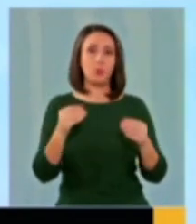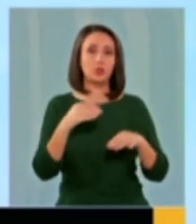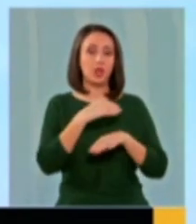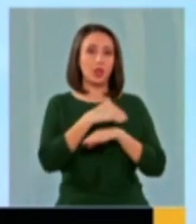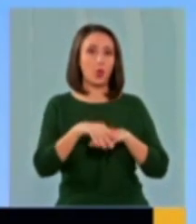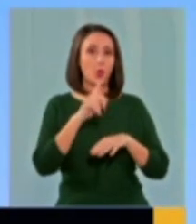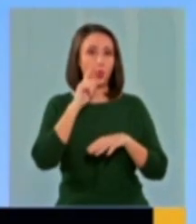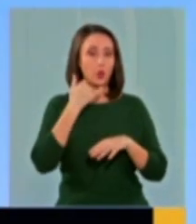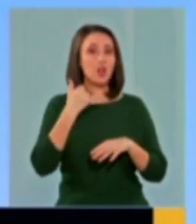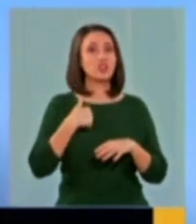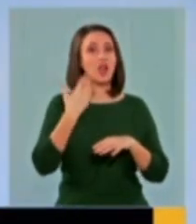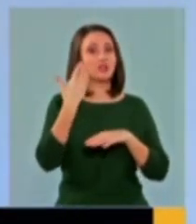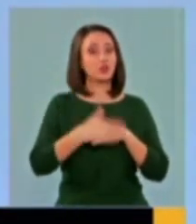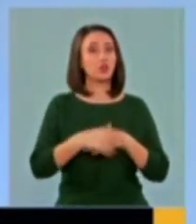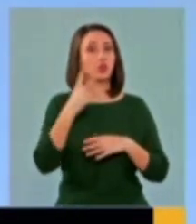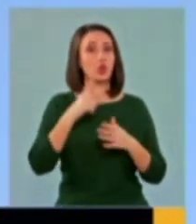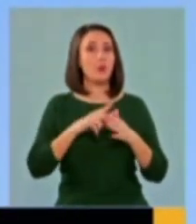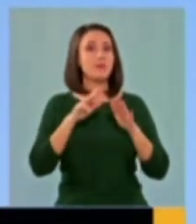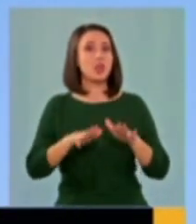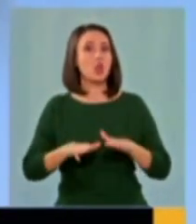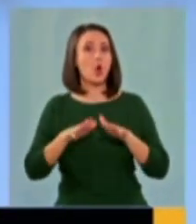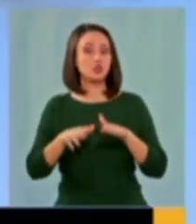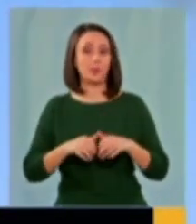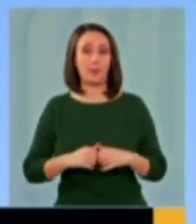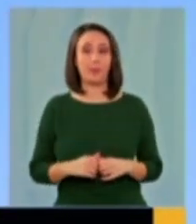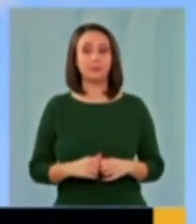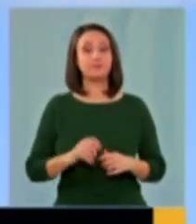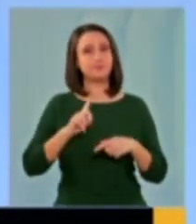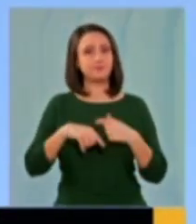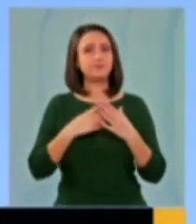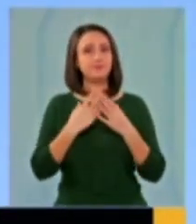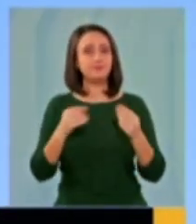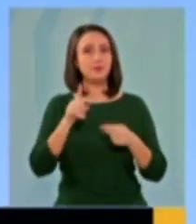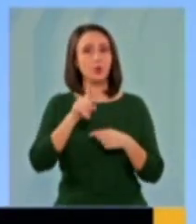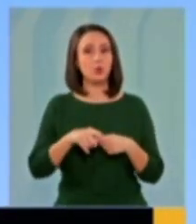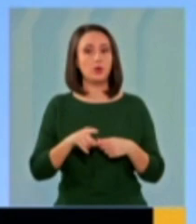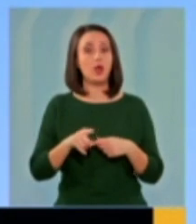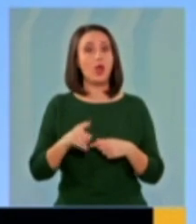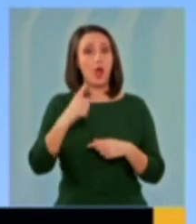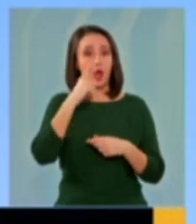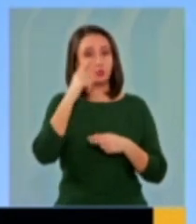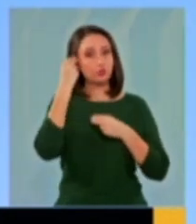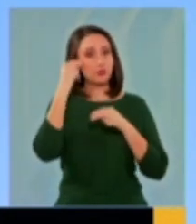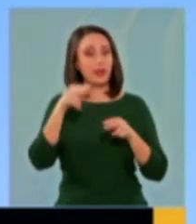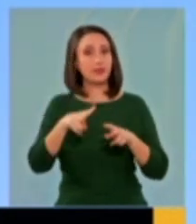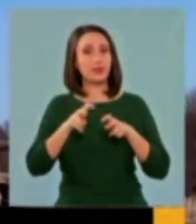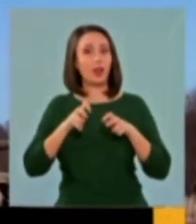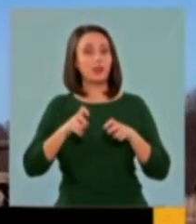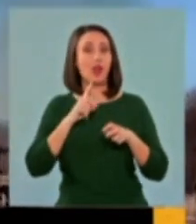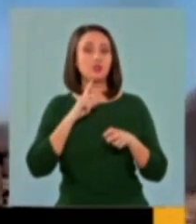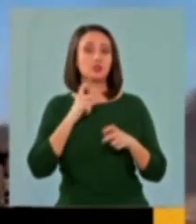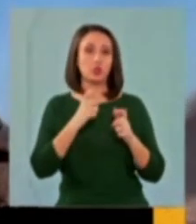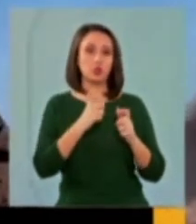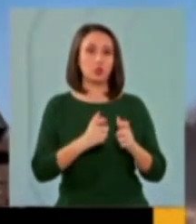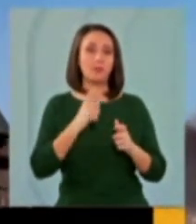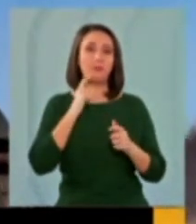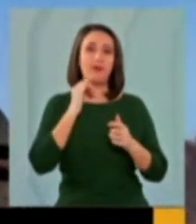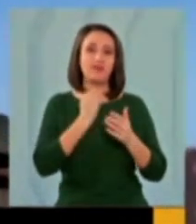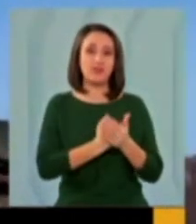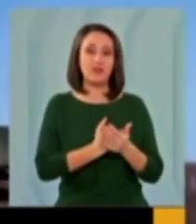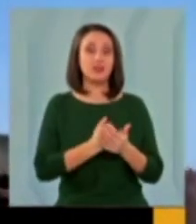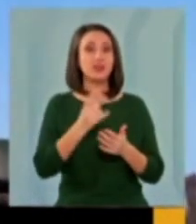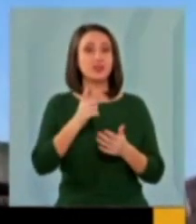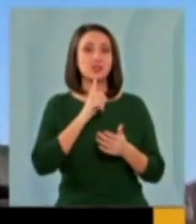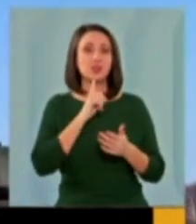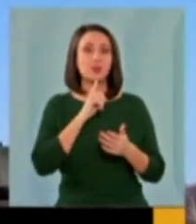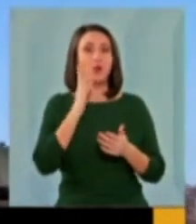cu Ucraina și la sfârșitul lui 2019, iar după mai multe luni, Moscova a anunțat că își retrage efectivele. Însă, în realitate,